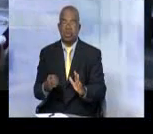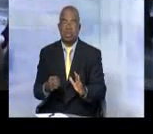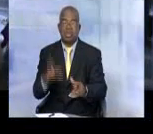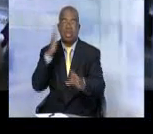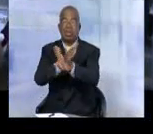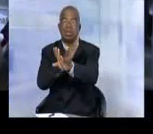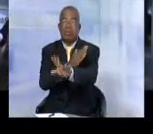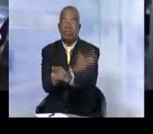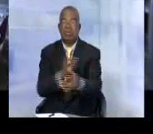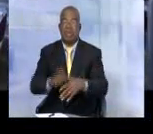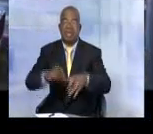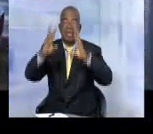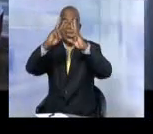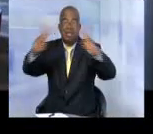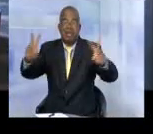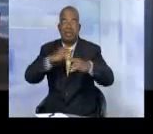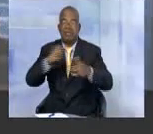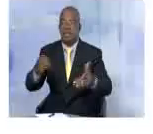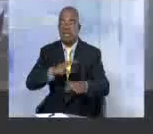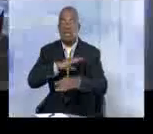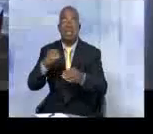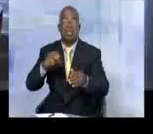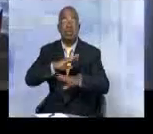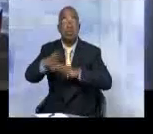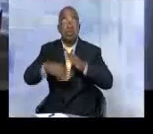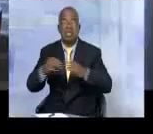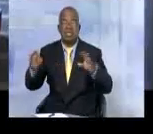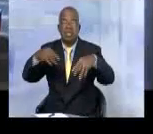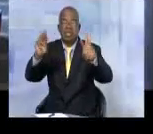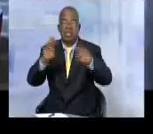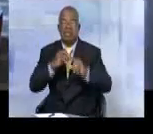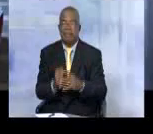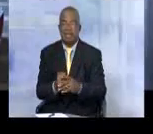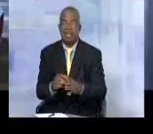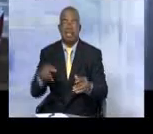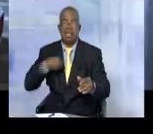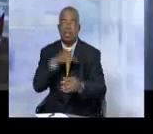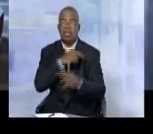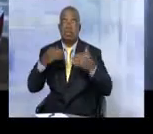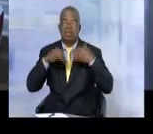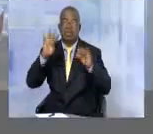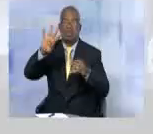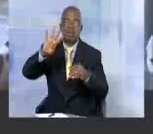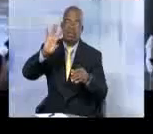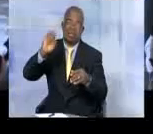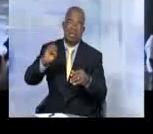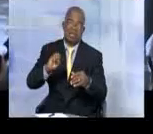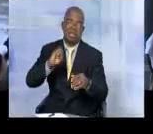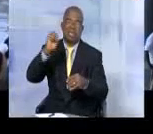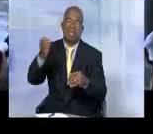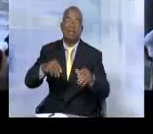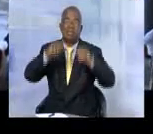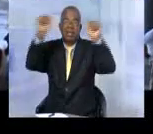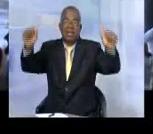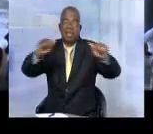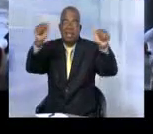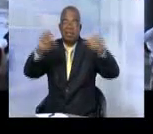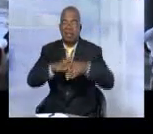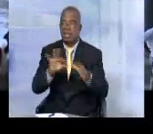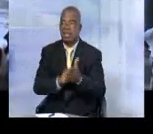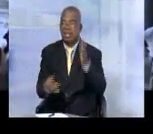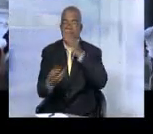développement rural, et dans le domaine du marché financier. Nous avons le 40e anniversaire de la BOAD. C'est l'occasion d'échanger avec